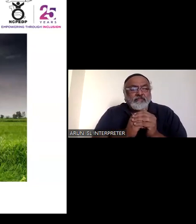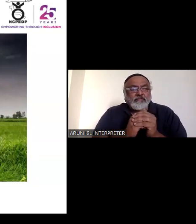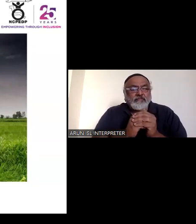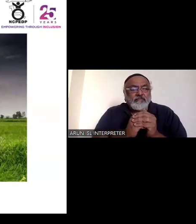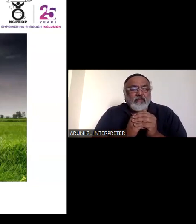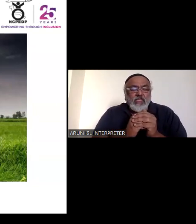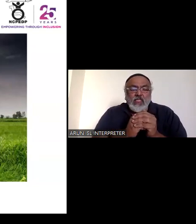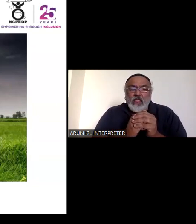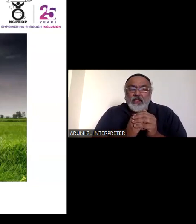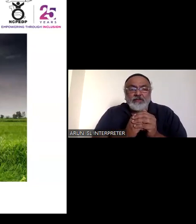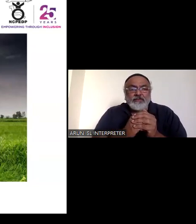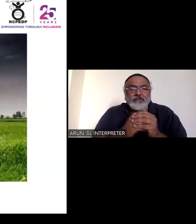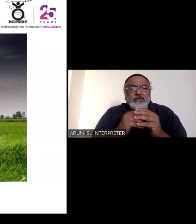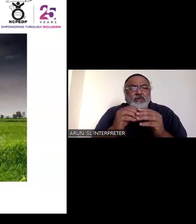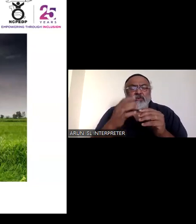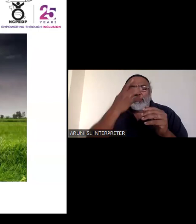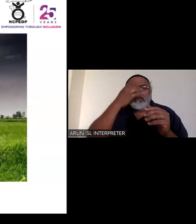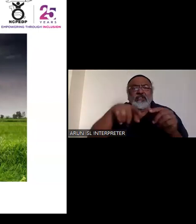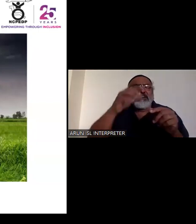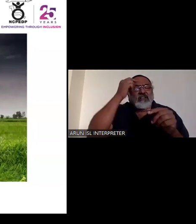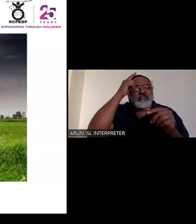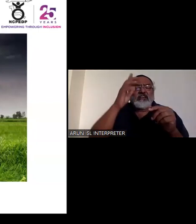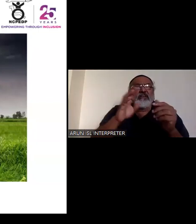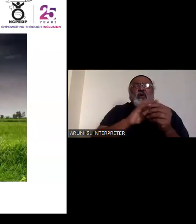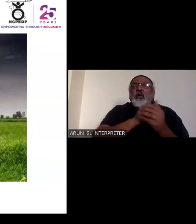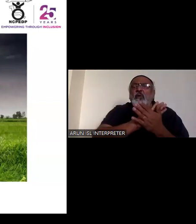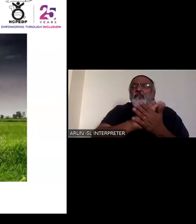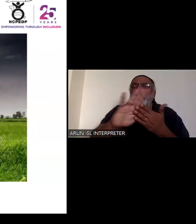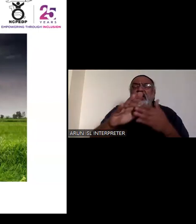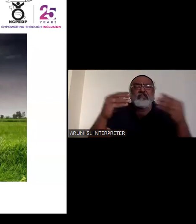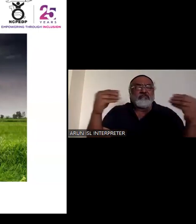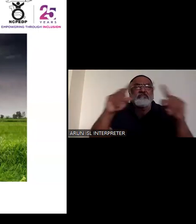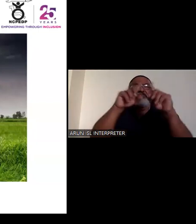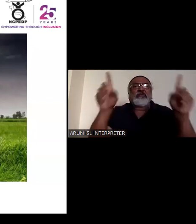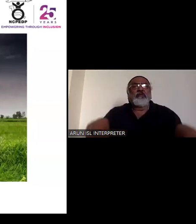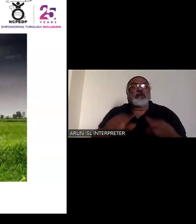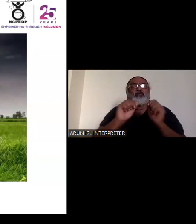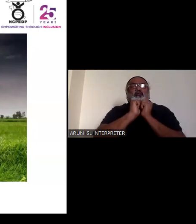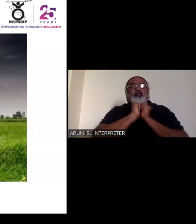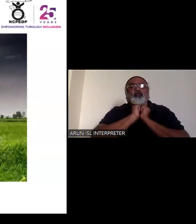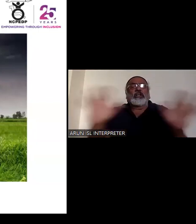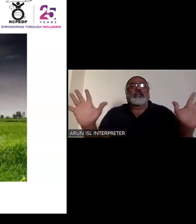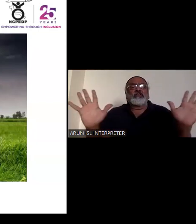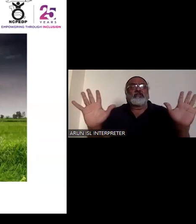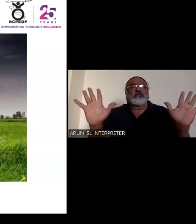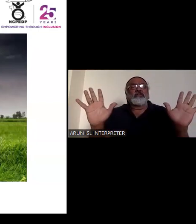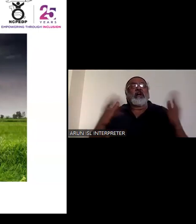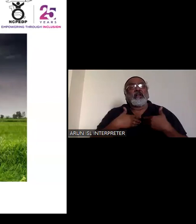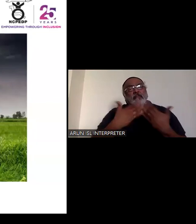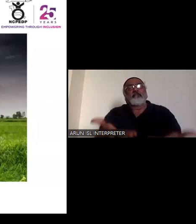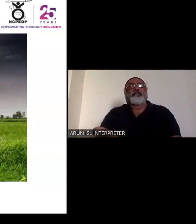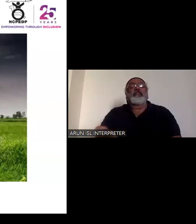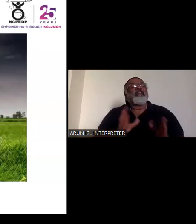इस बात को आप खुद के लिए मान लें, तब सीखने में आसानी होती है ना? तो